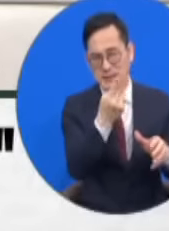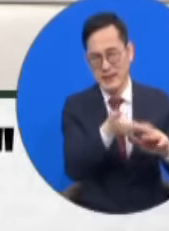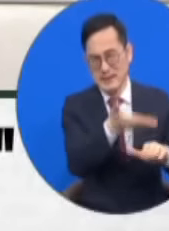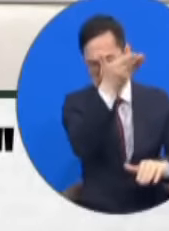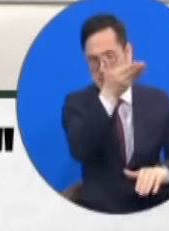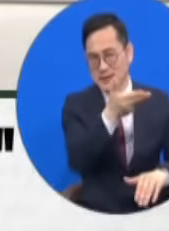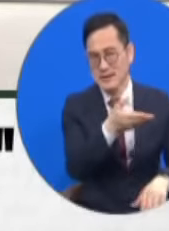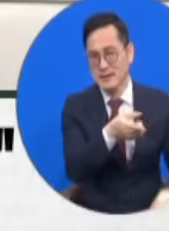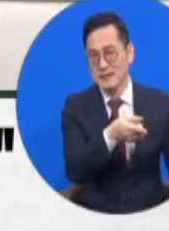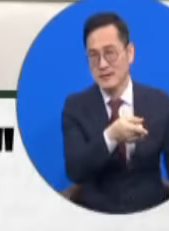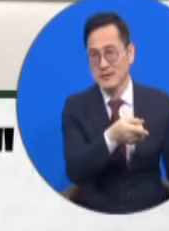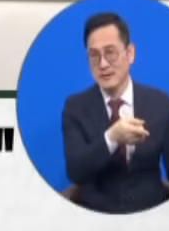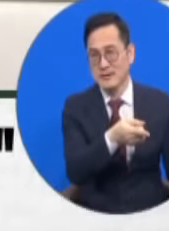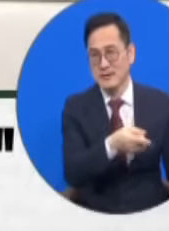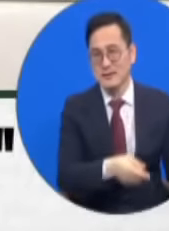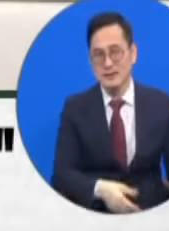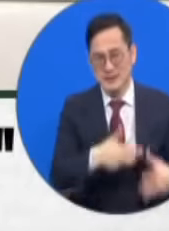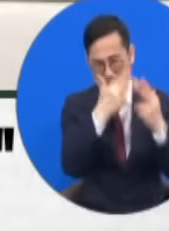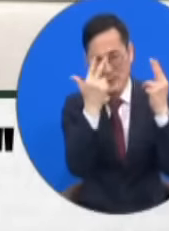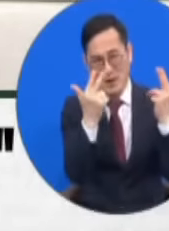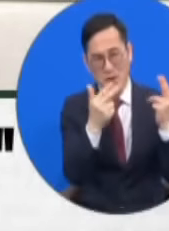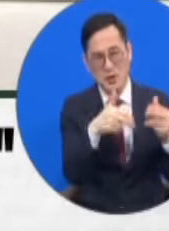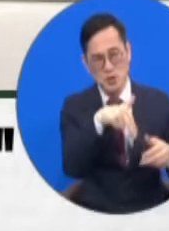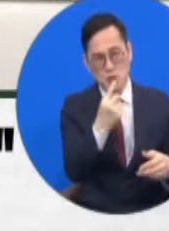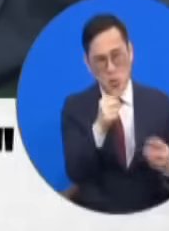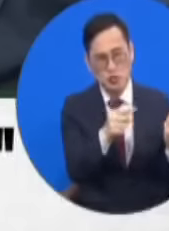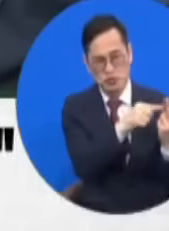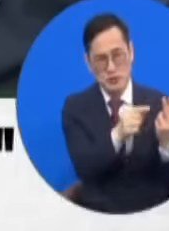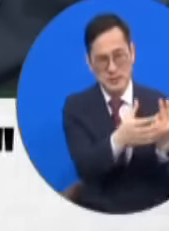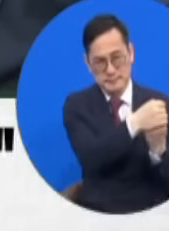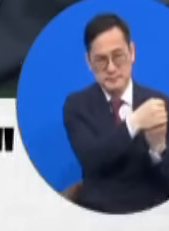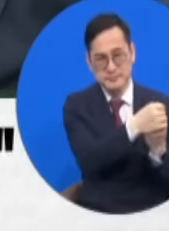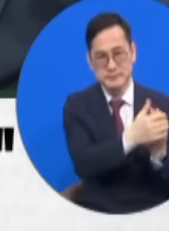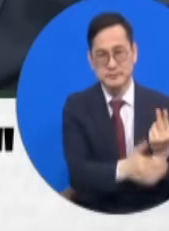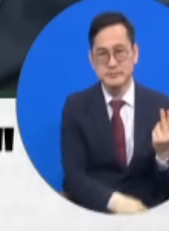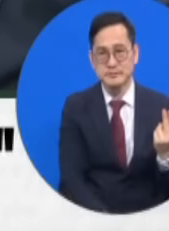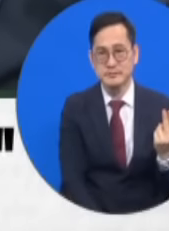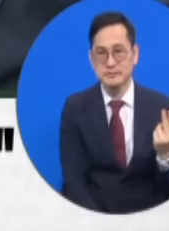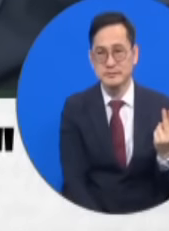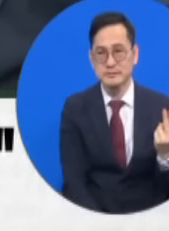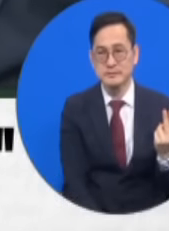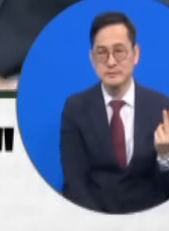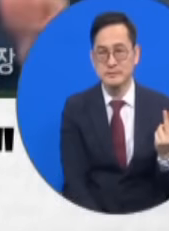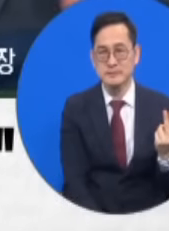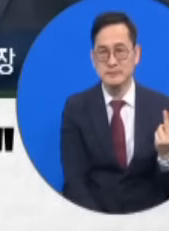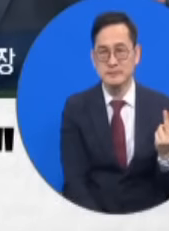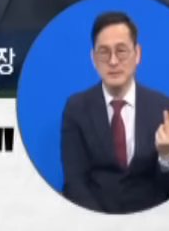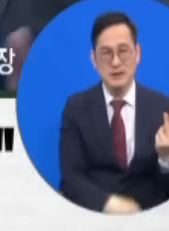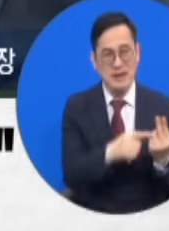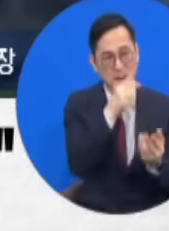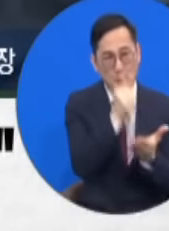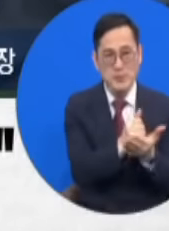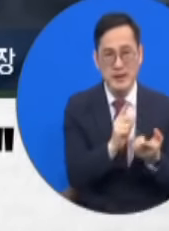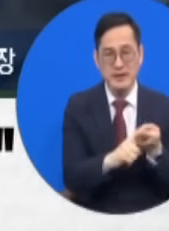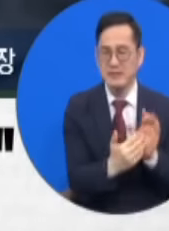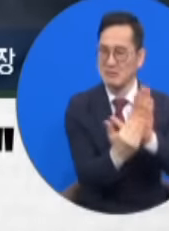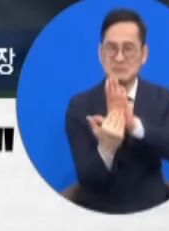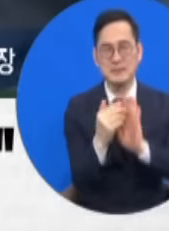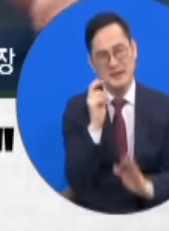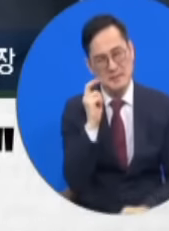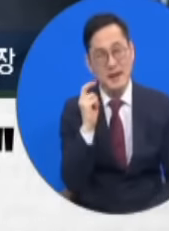되면 이재명 대표와 조국 대표가 셀프 사면하겠다 이 얘기를 했거든요. 이게 성립될 수 없는 얘기다를